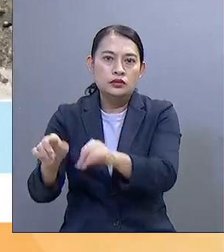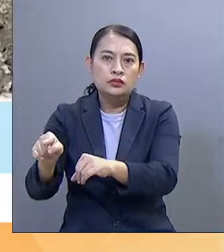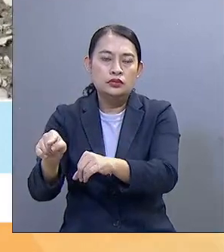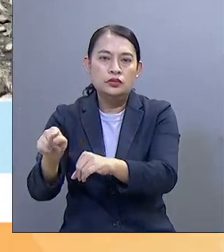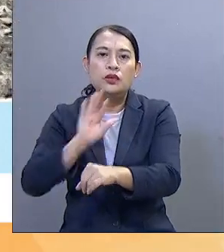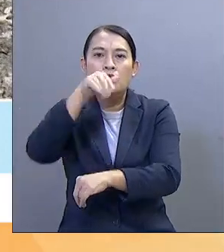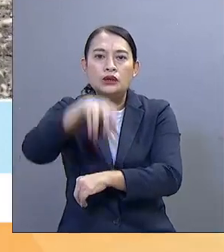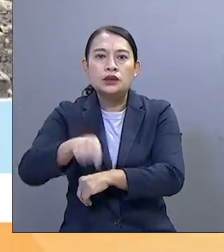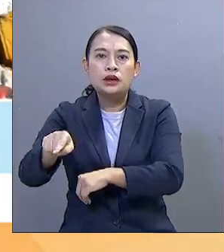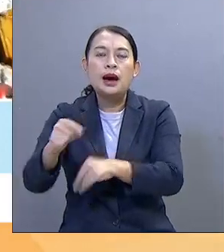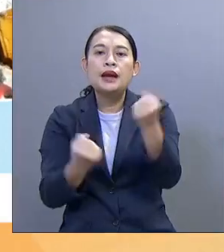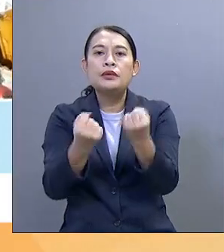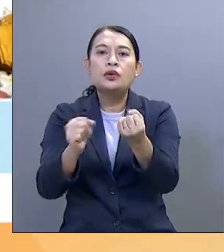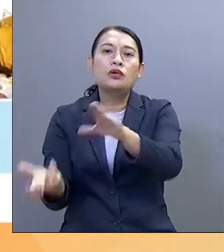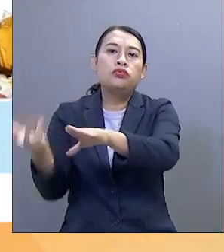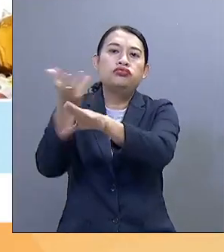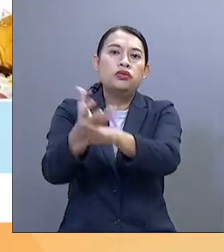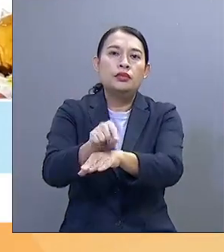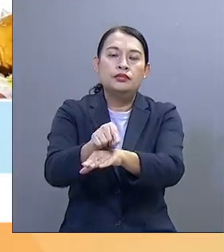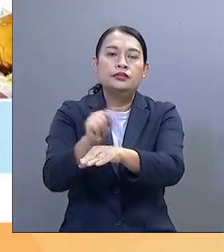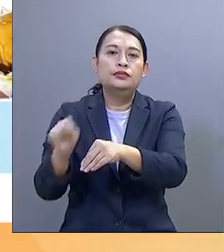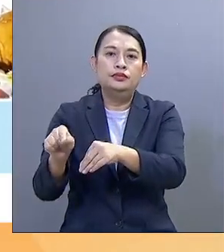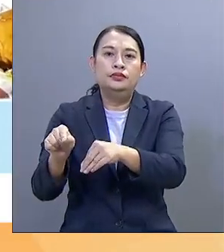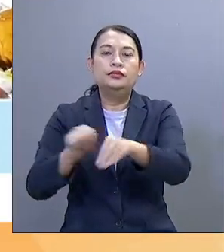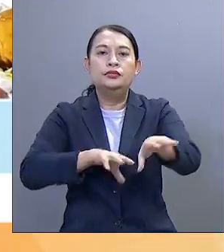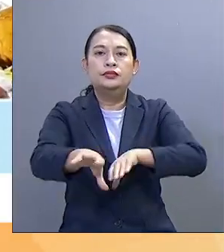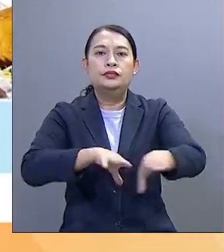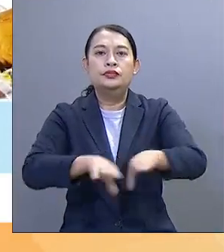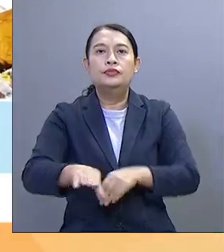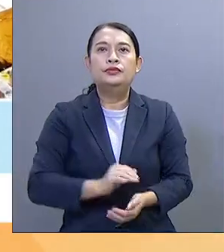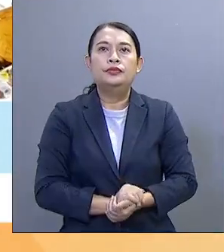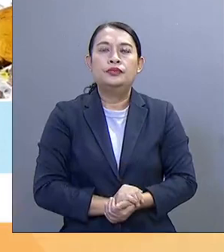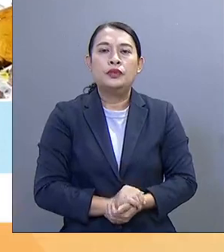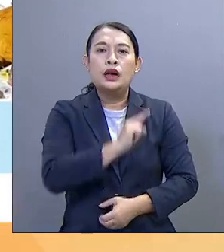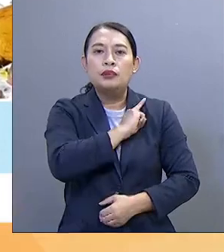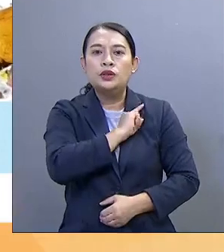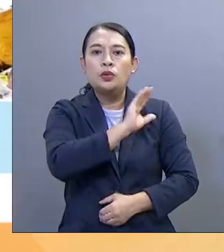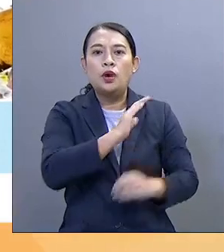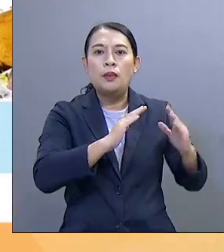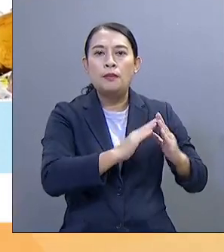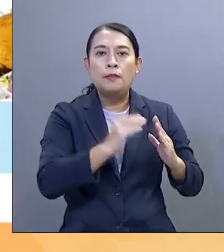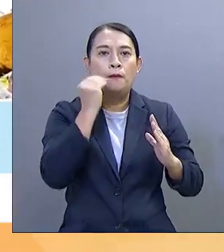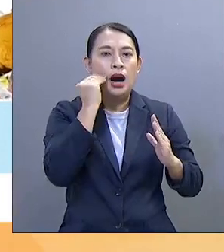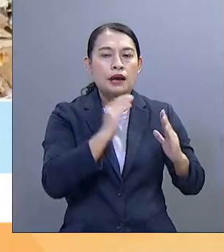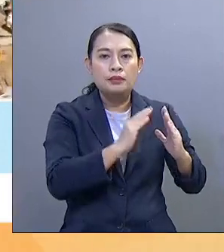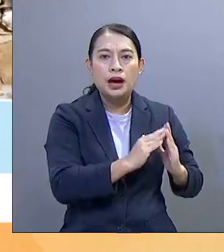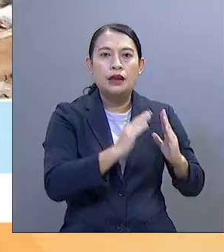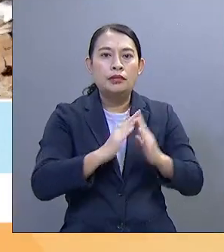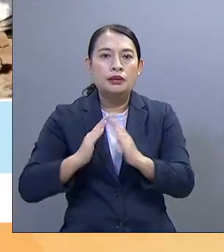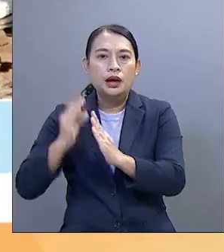มัขนรวมหรอทเปลี่ยi Hogwarts นามไมไอความน